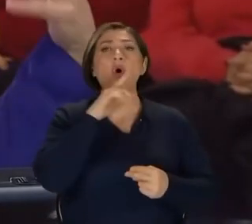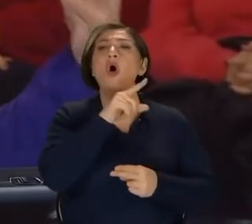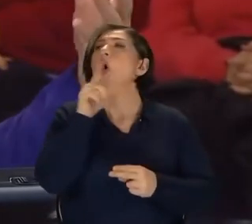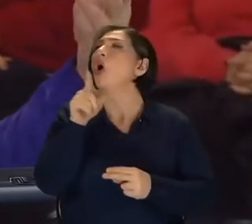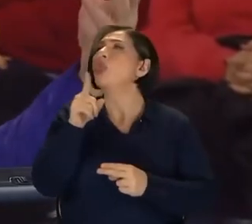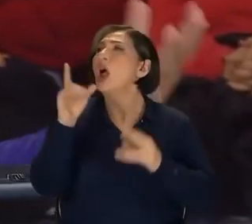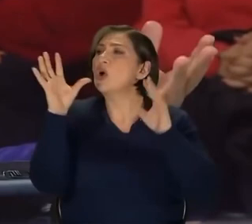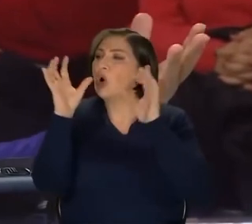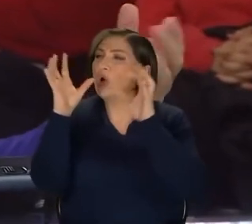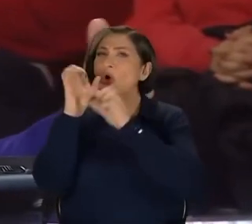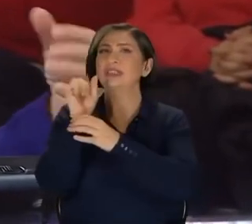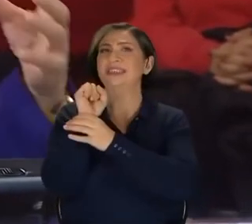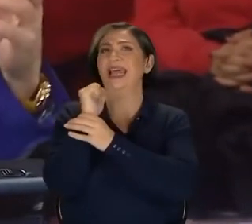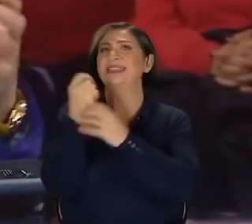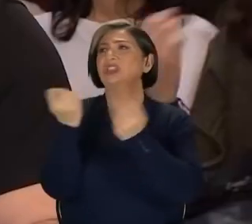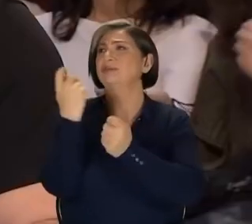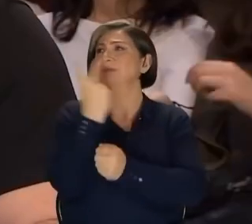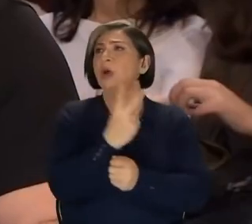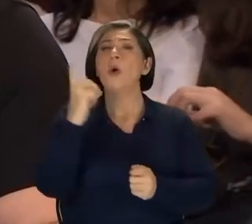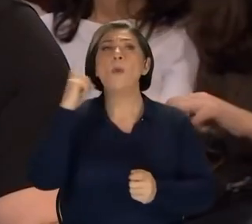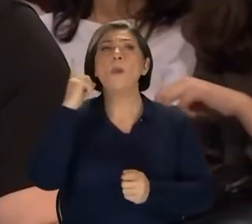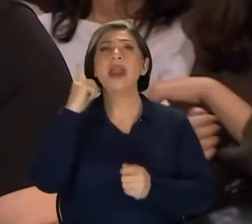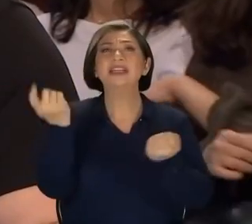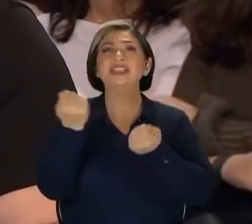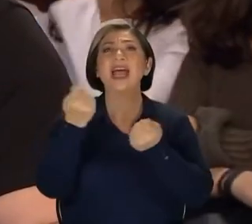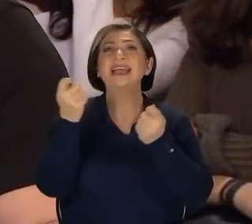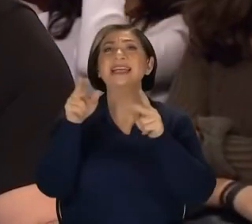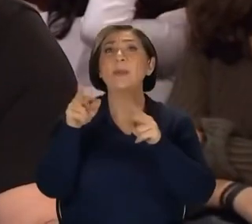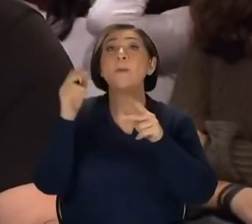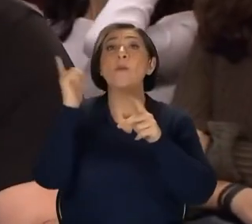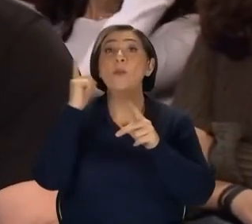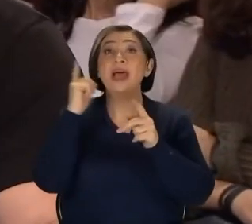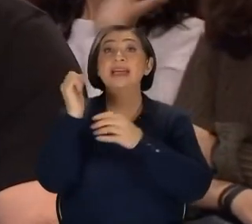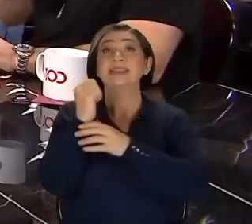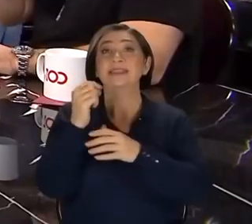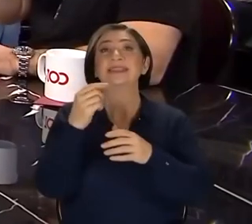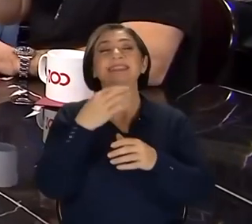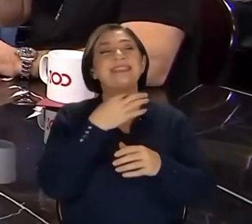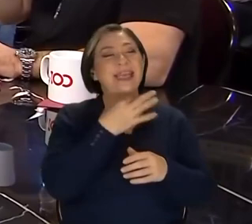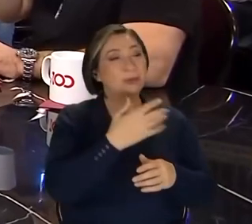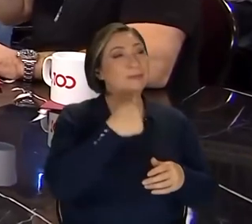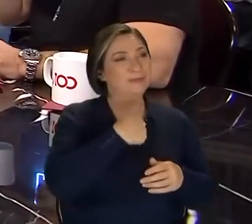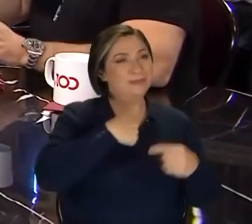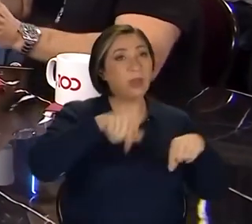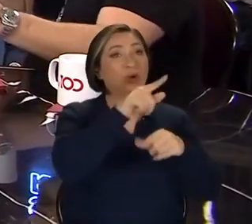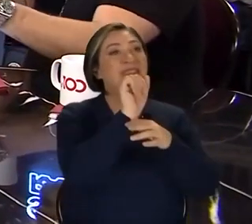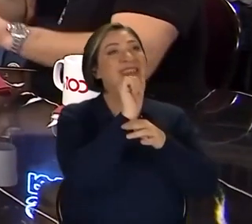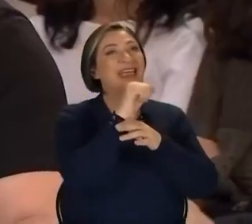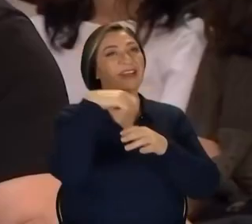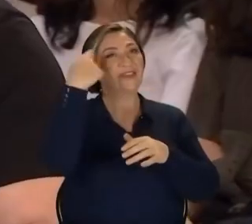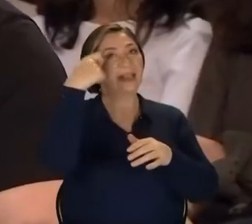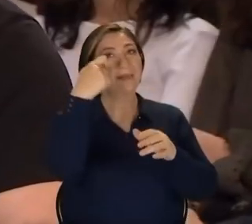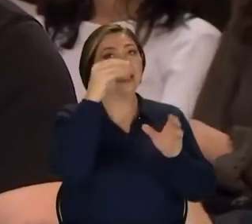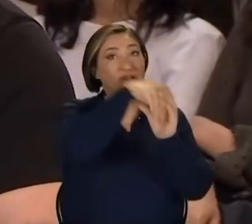hani koyu koyu sanat işleridir. Popüler işler gibi, popüler işlerle beraber... Valla bizi de sağ olsun seyirci o evet. Sanat